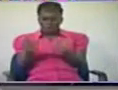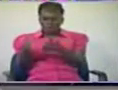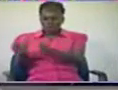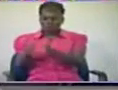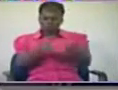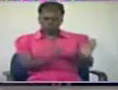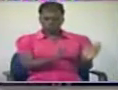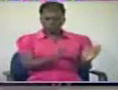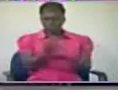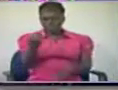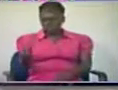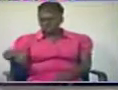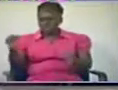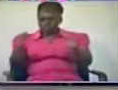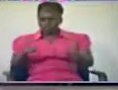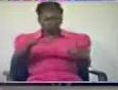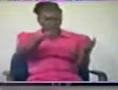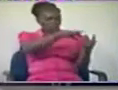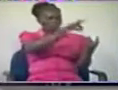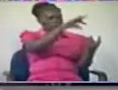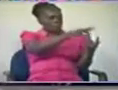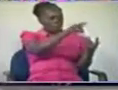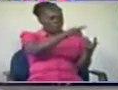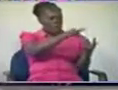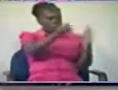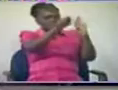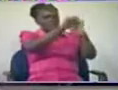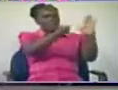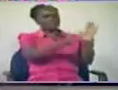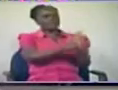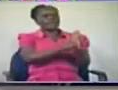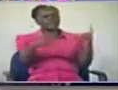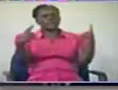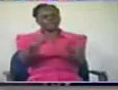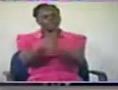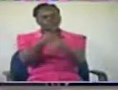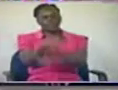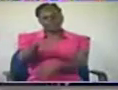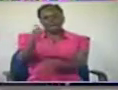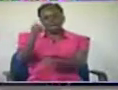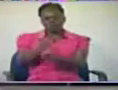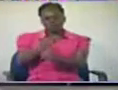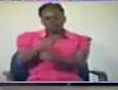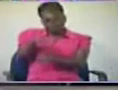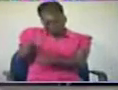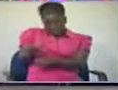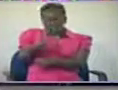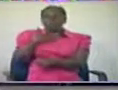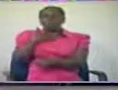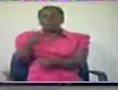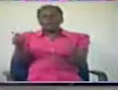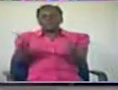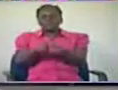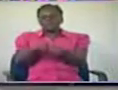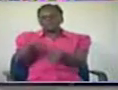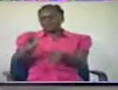hivyo, watoto wataweza kuchagua masomo mbalimbali, waweze kufanya mambo ambayo yanawapendeza wenyewe na pia ambayo